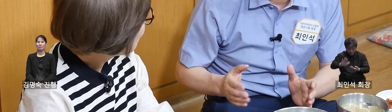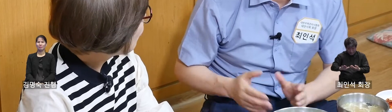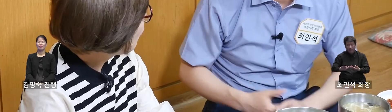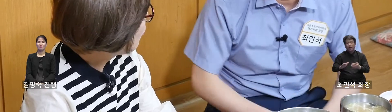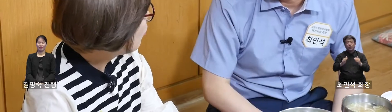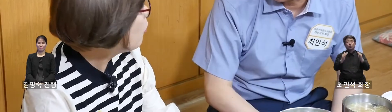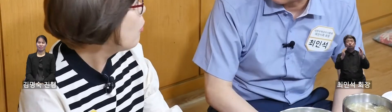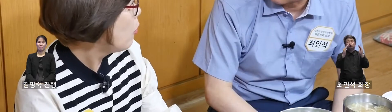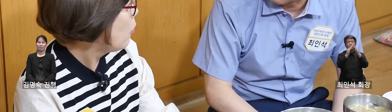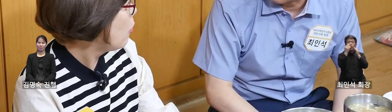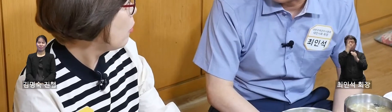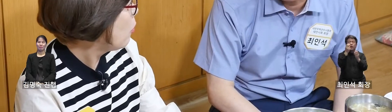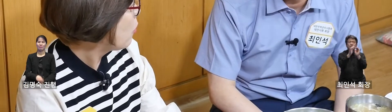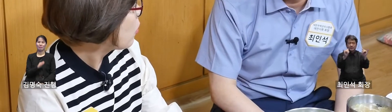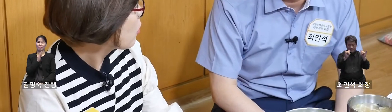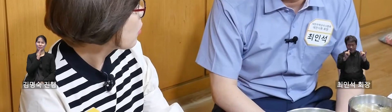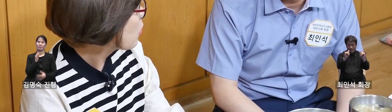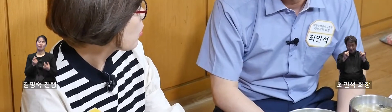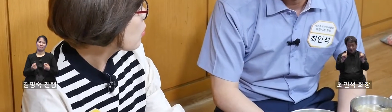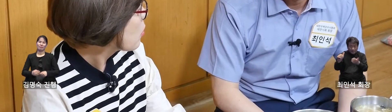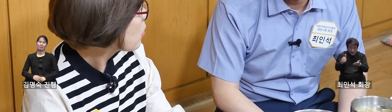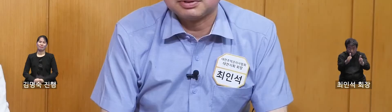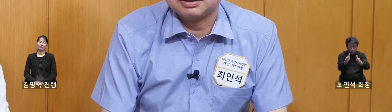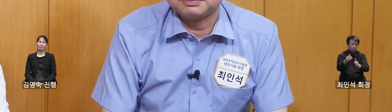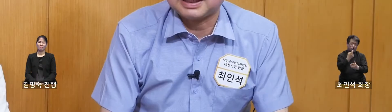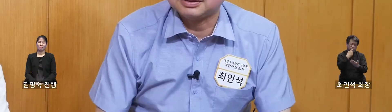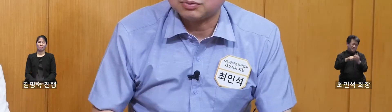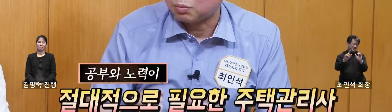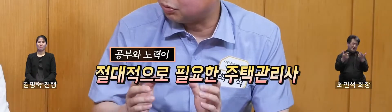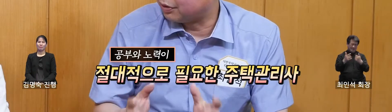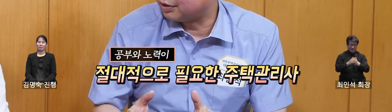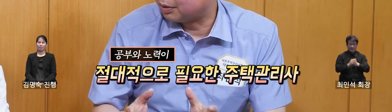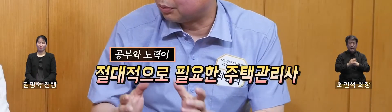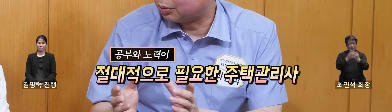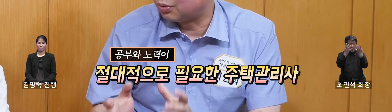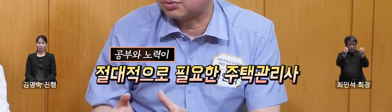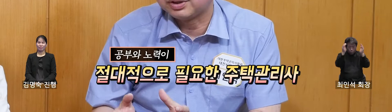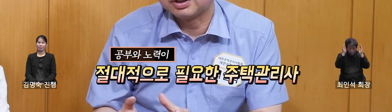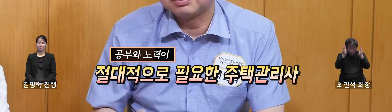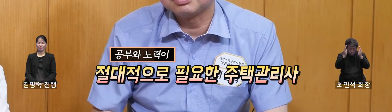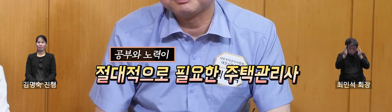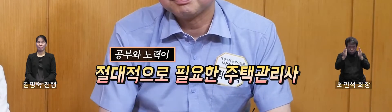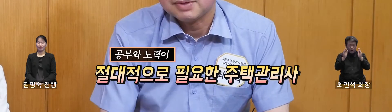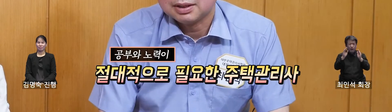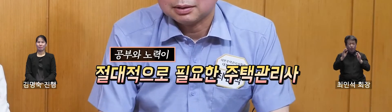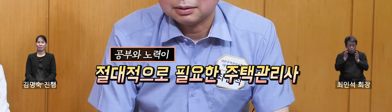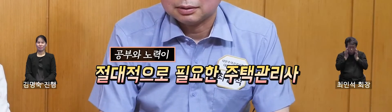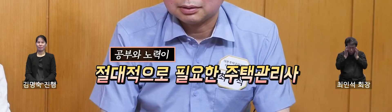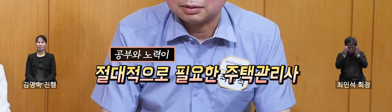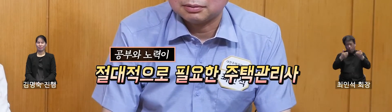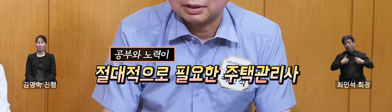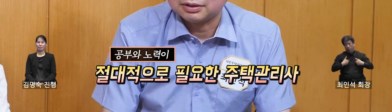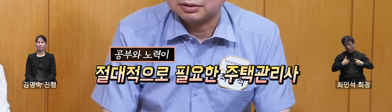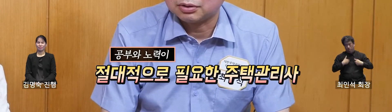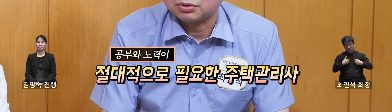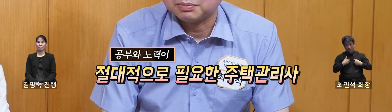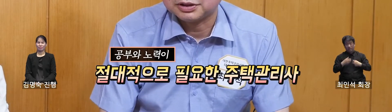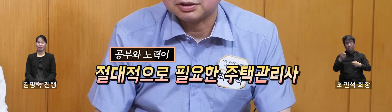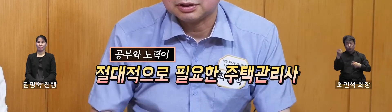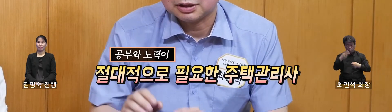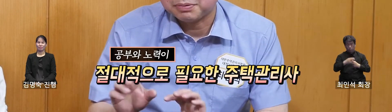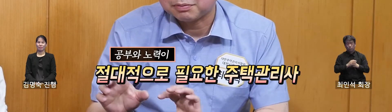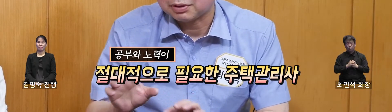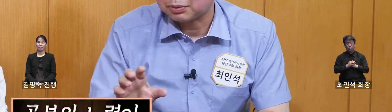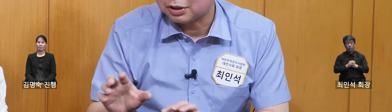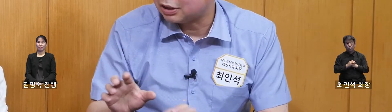역시 만만하지는 않았다 생각이 들고요. 정말로 많은 공부도 해야 되고 노력도 해야 되고 그런 과정을